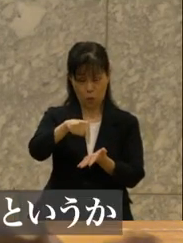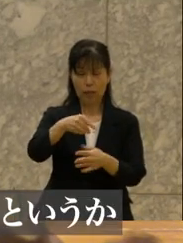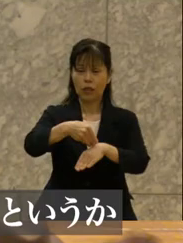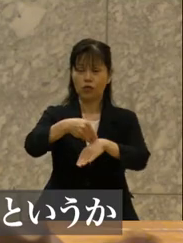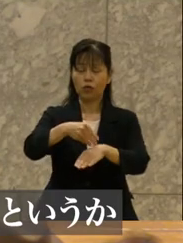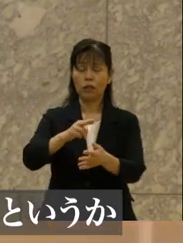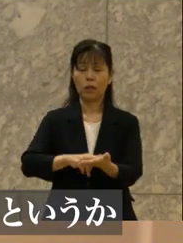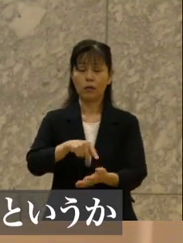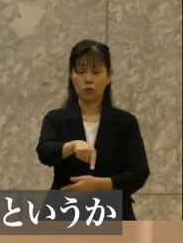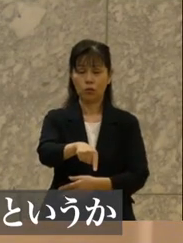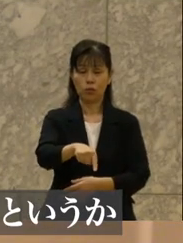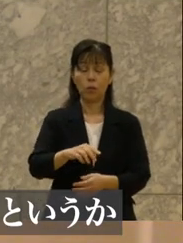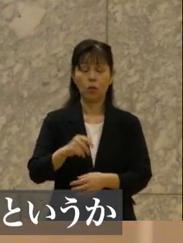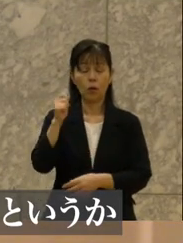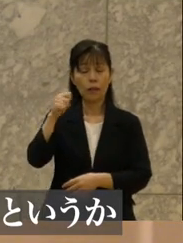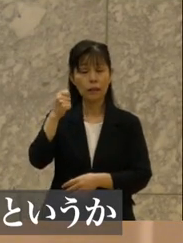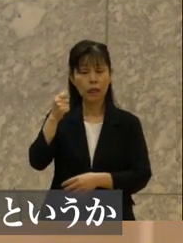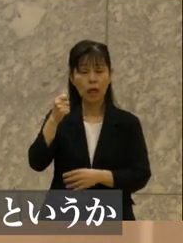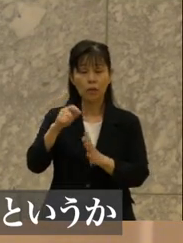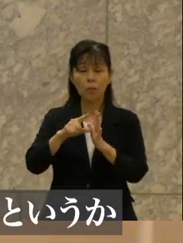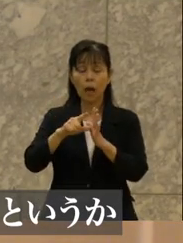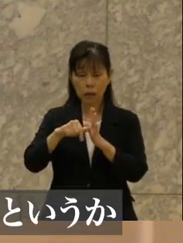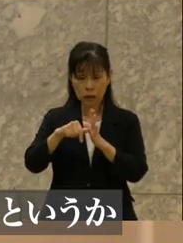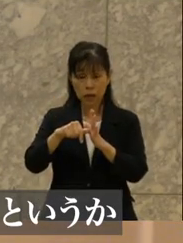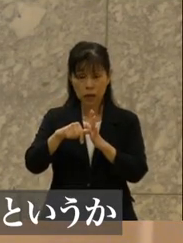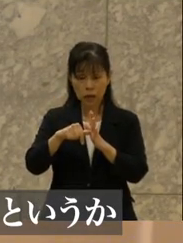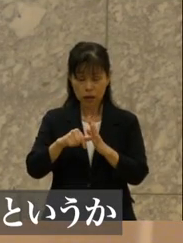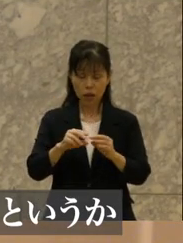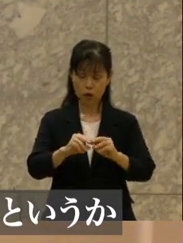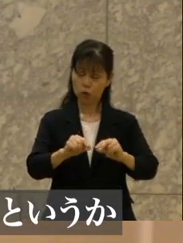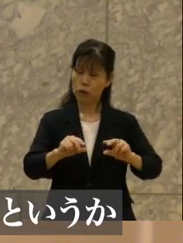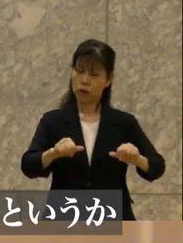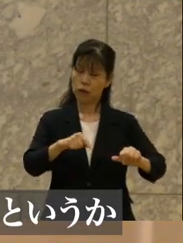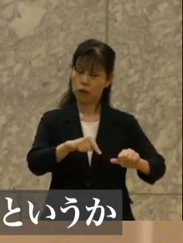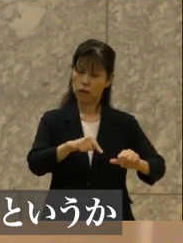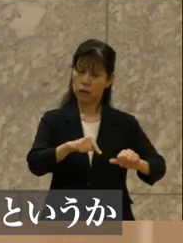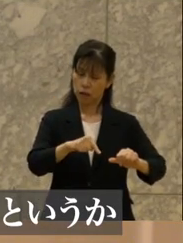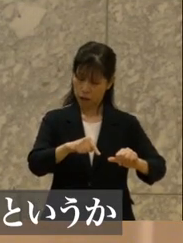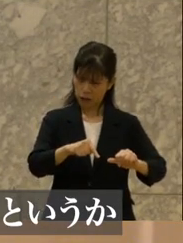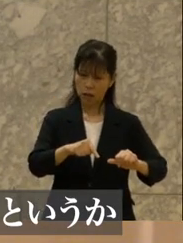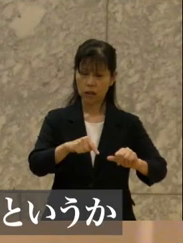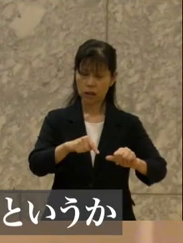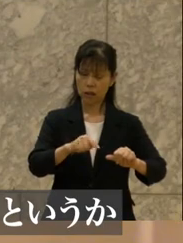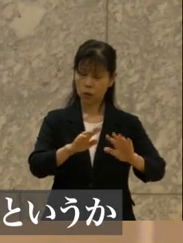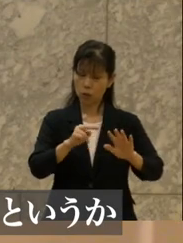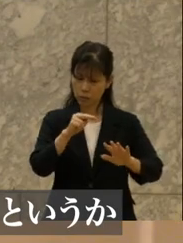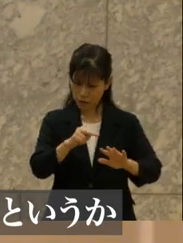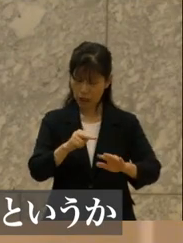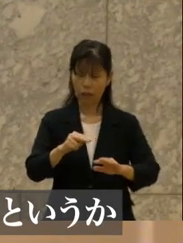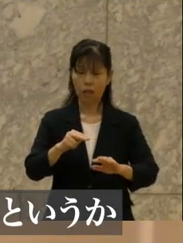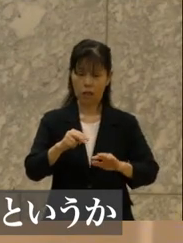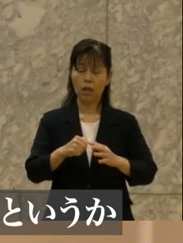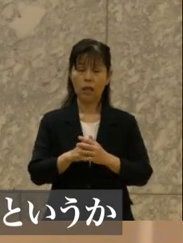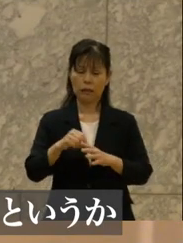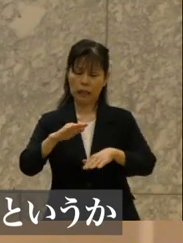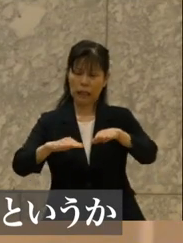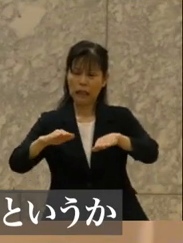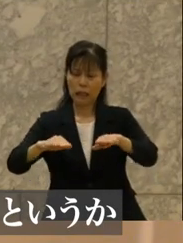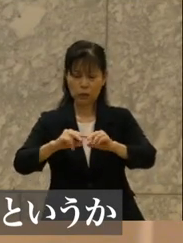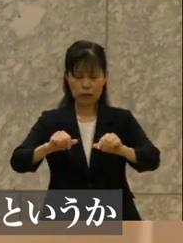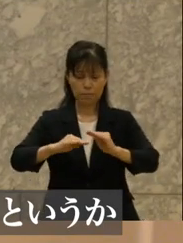けどケニアだともうかなりその土の不整地を走る日とかガタガタの